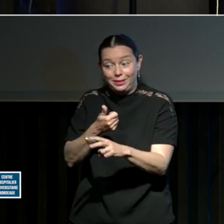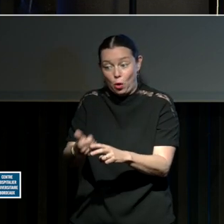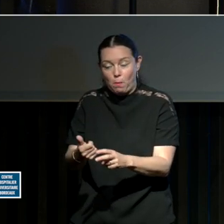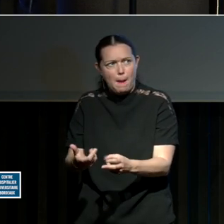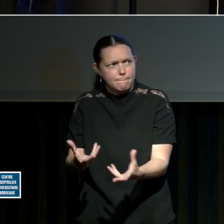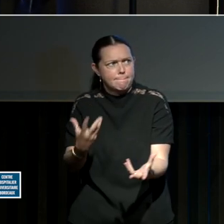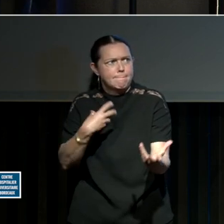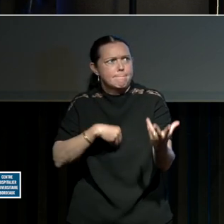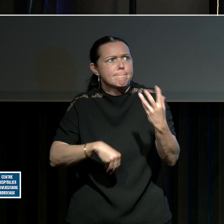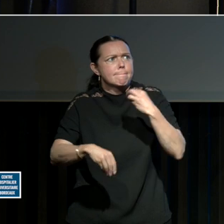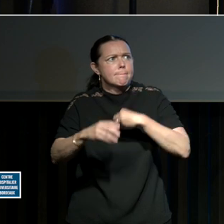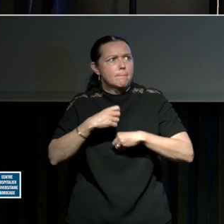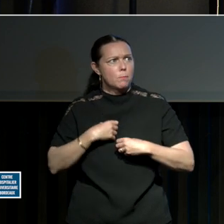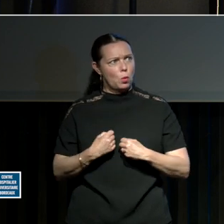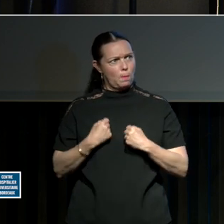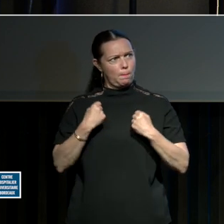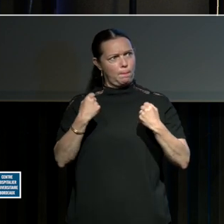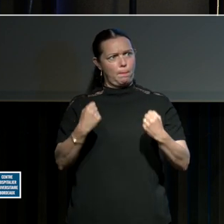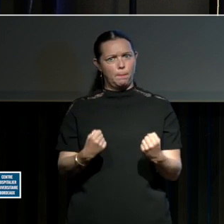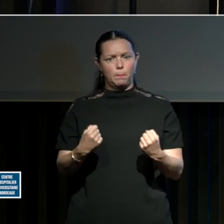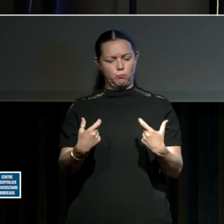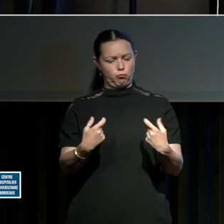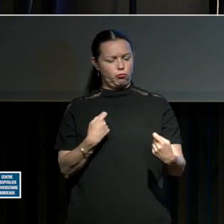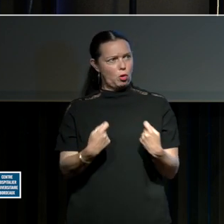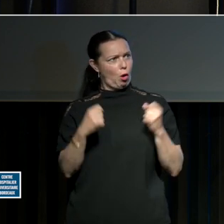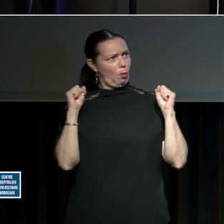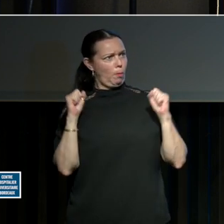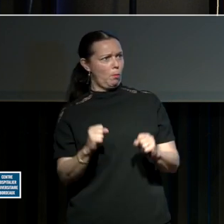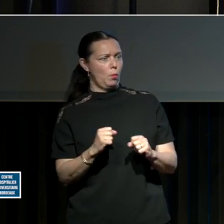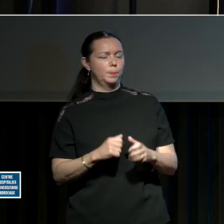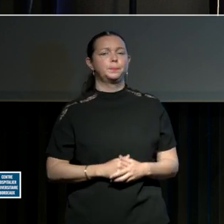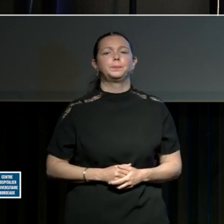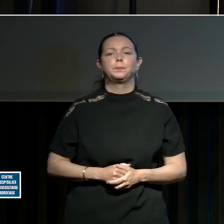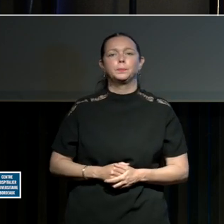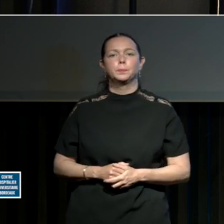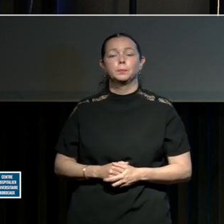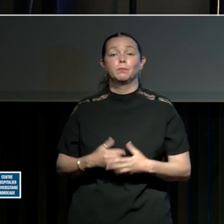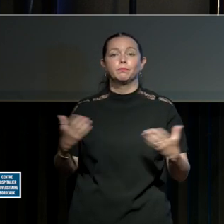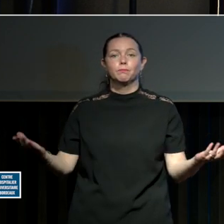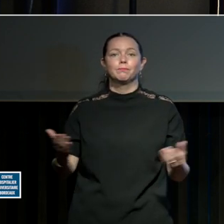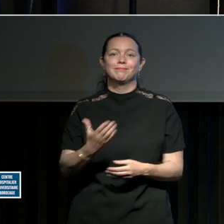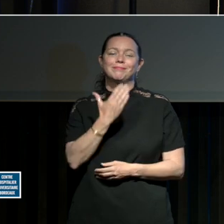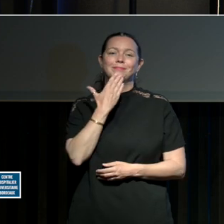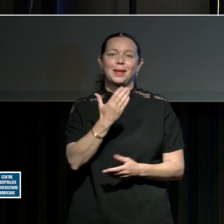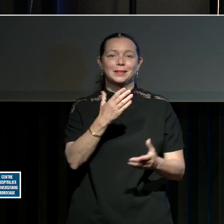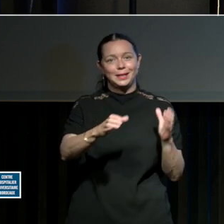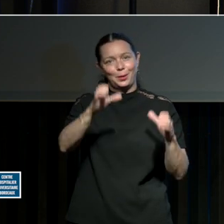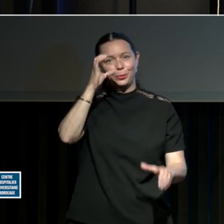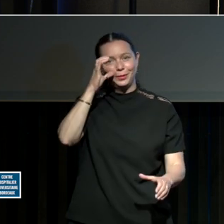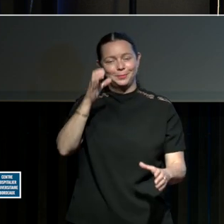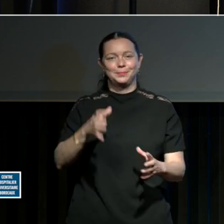lui permettre de mieux réguler cet usage du numérique. Voilà, je vous remercie pour votre attention.